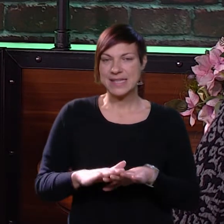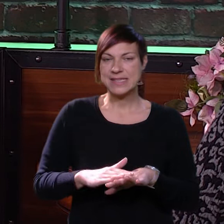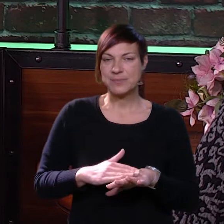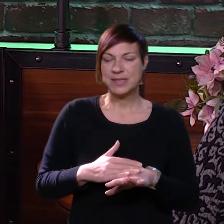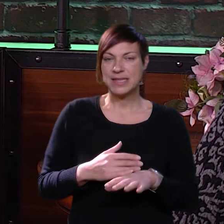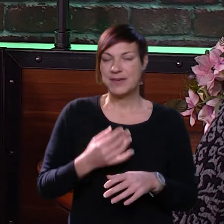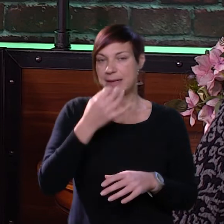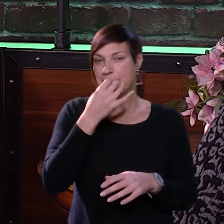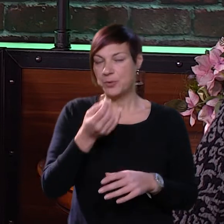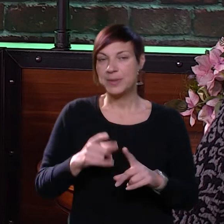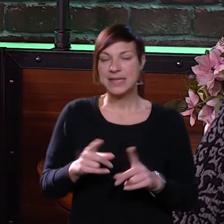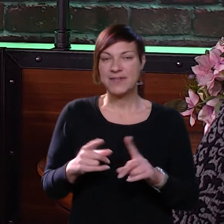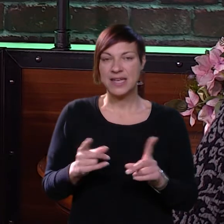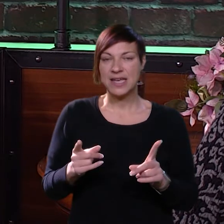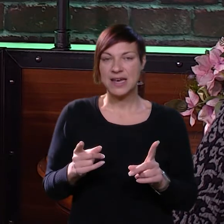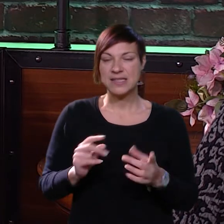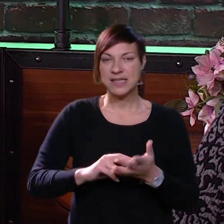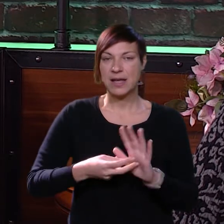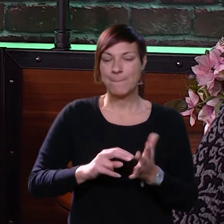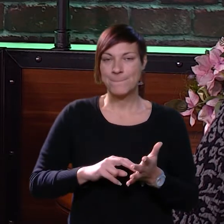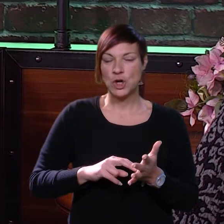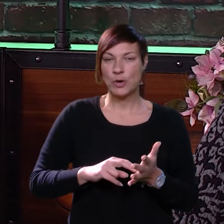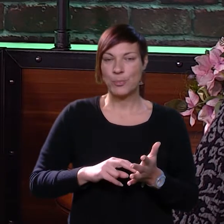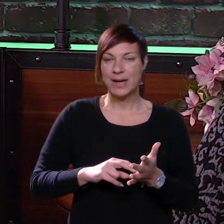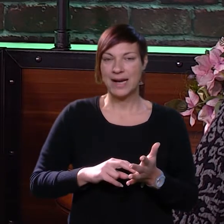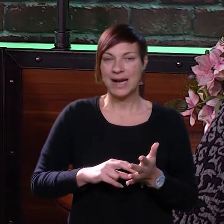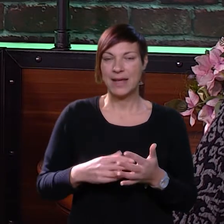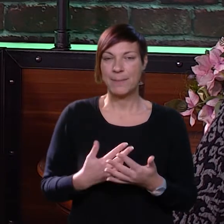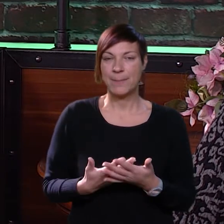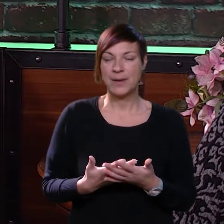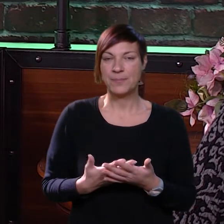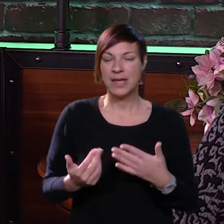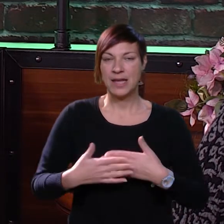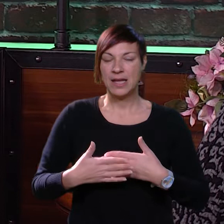tehnologija ispitivanja i propitivanja raznih problema